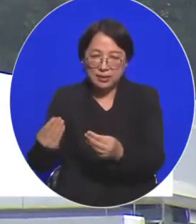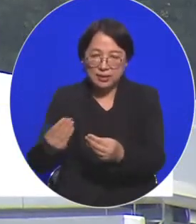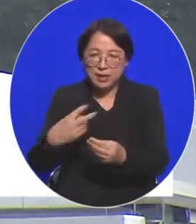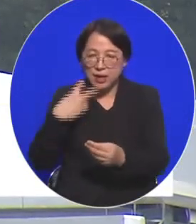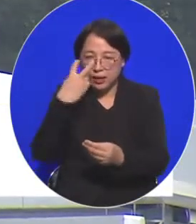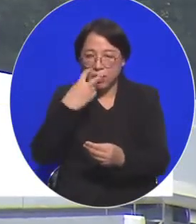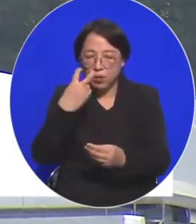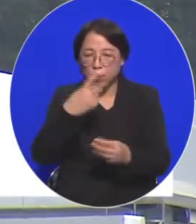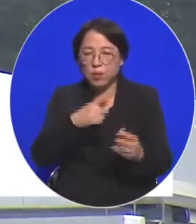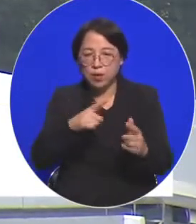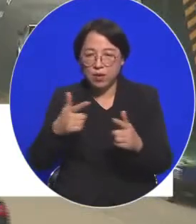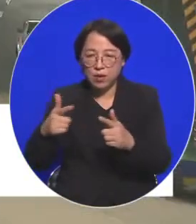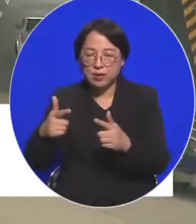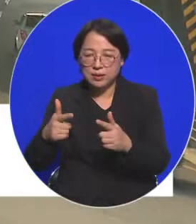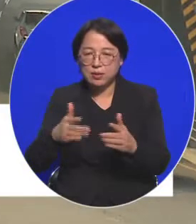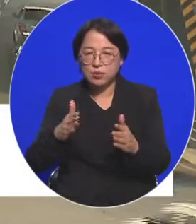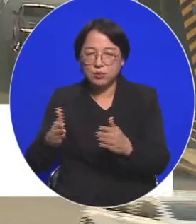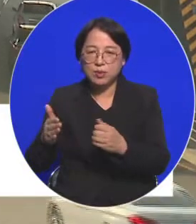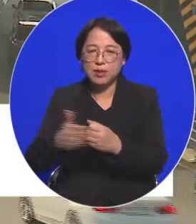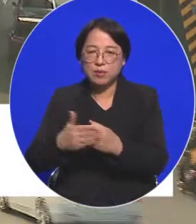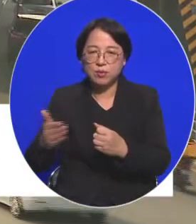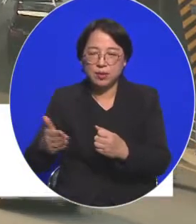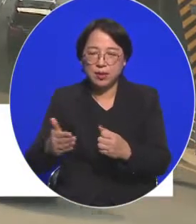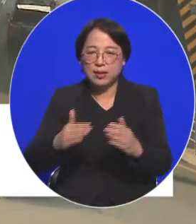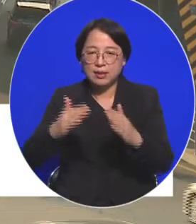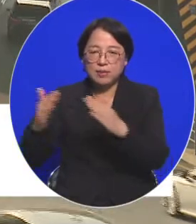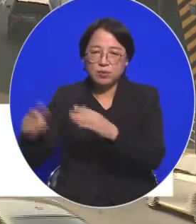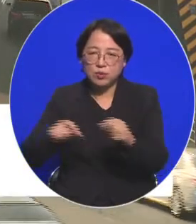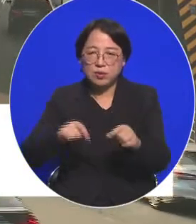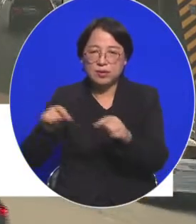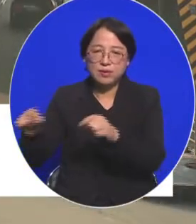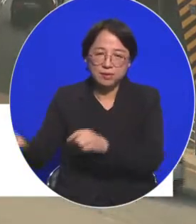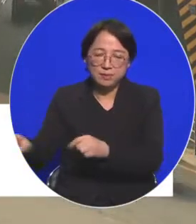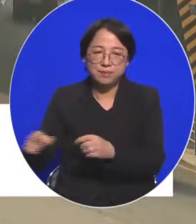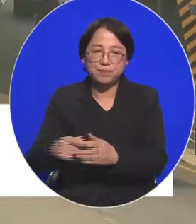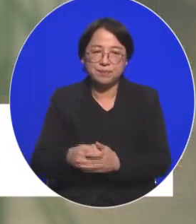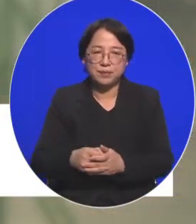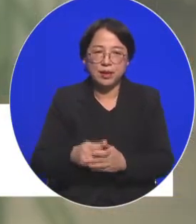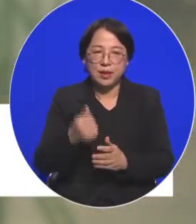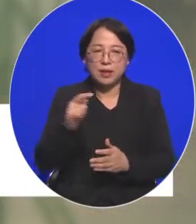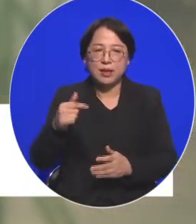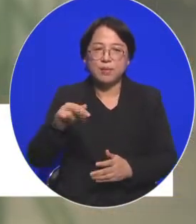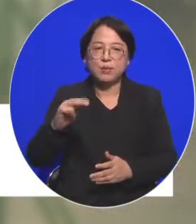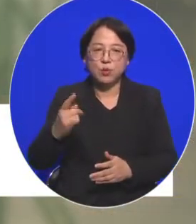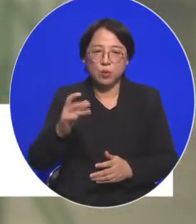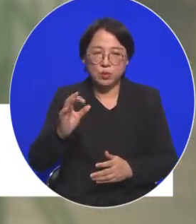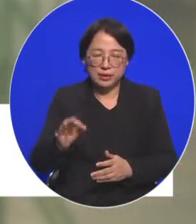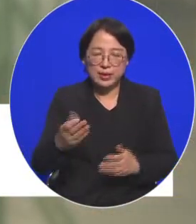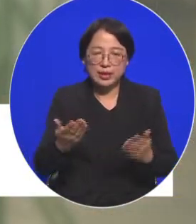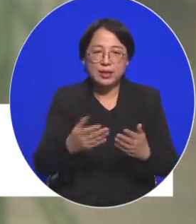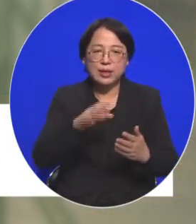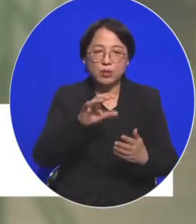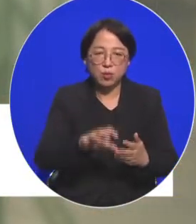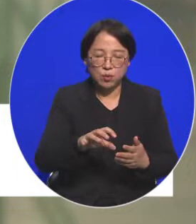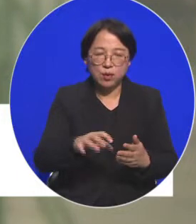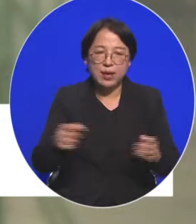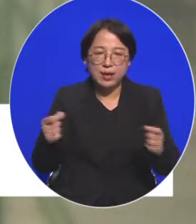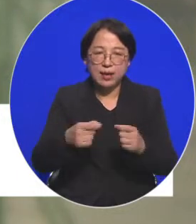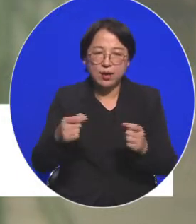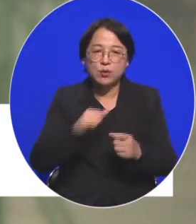입주가 다소 지연됐습니다. 한남동 관저는 집무실과 같은 용산구내에 위치해 약 5분이면 도착할 수